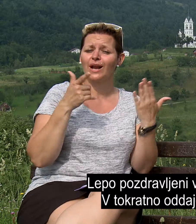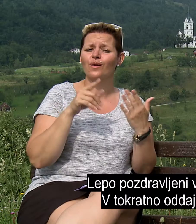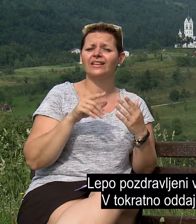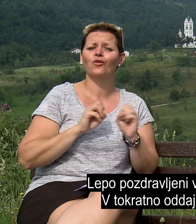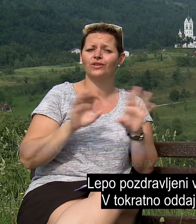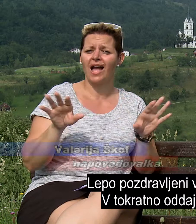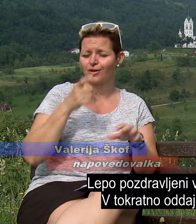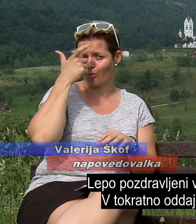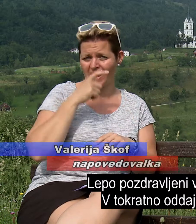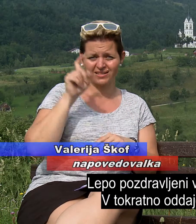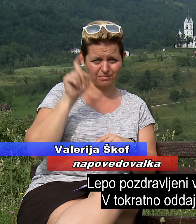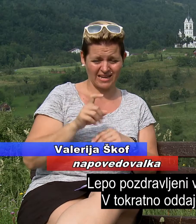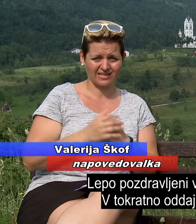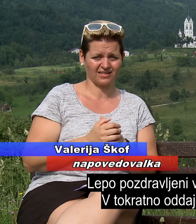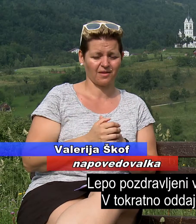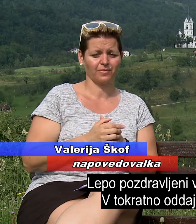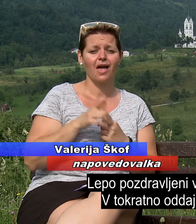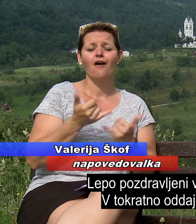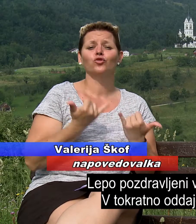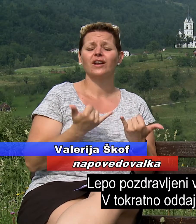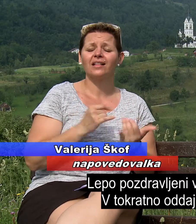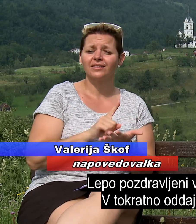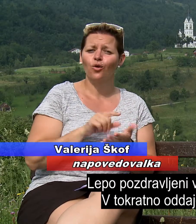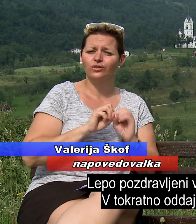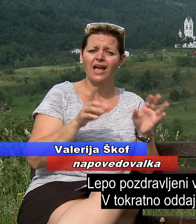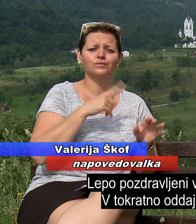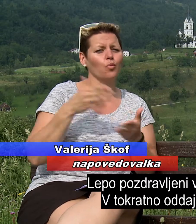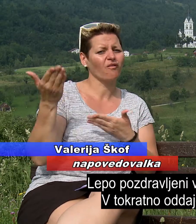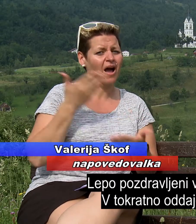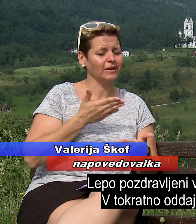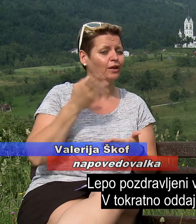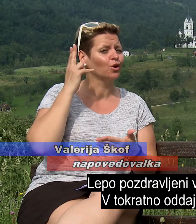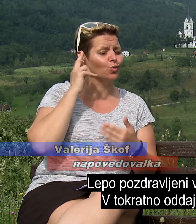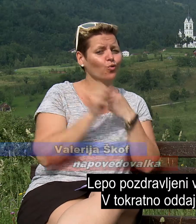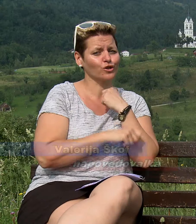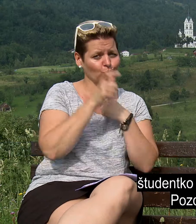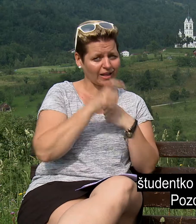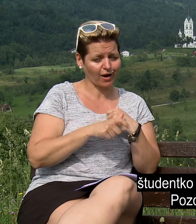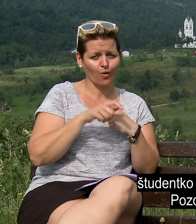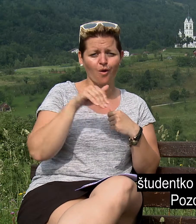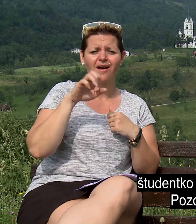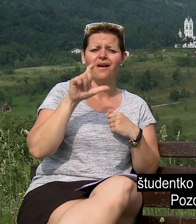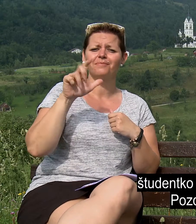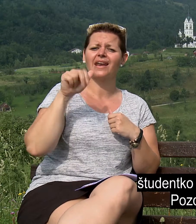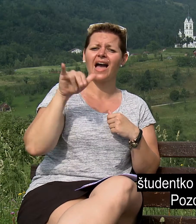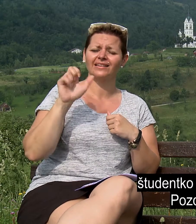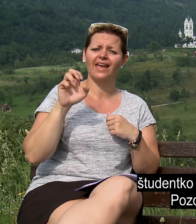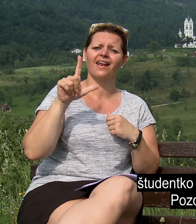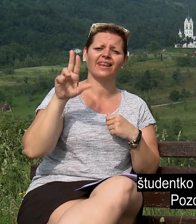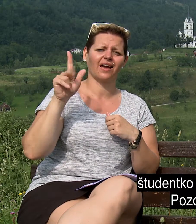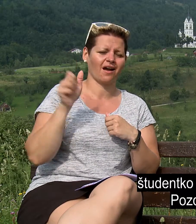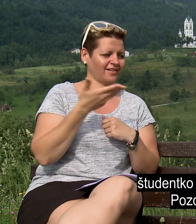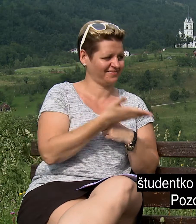in pa povabljenima vzajemno obraz meseca. Takratni vzajemno smo povabili študenko